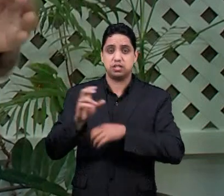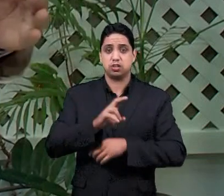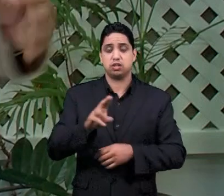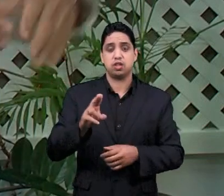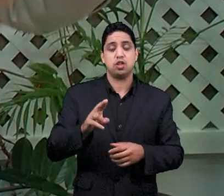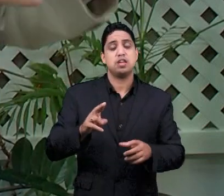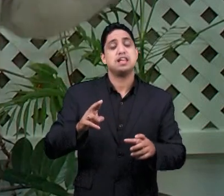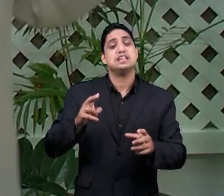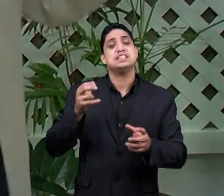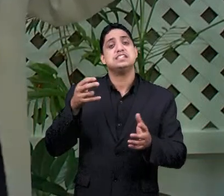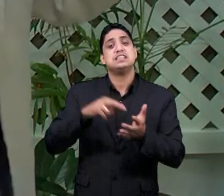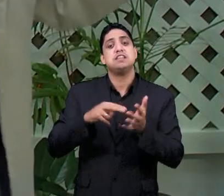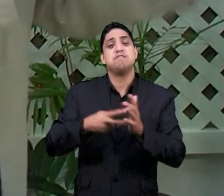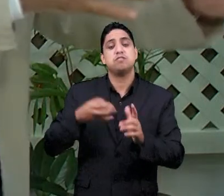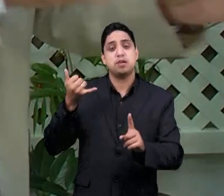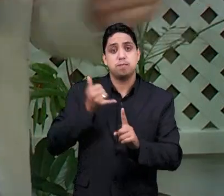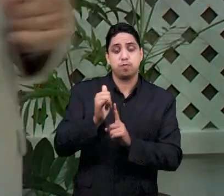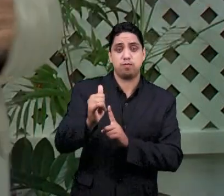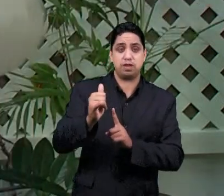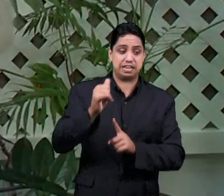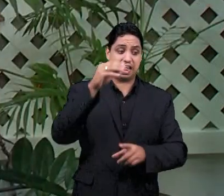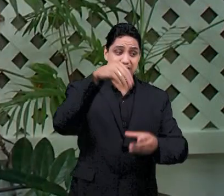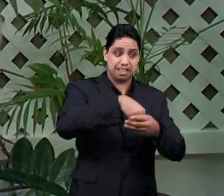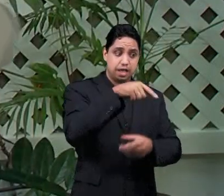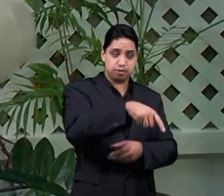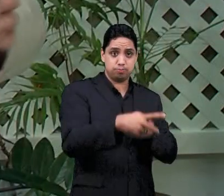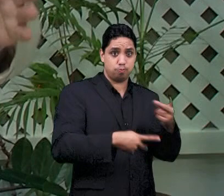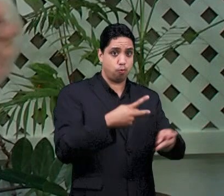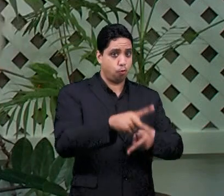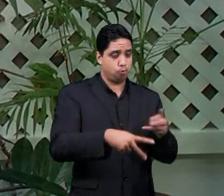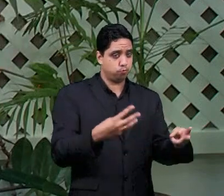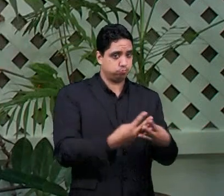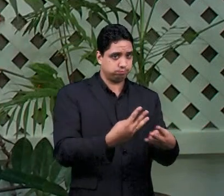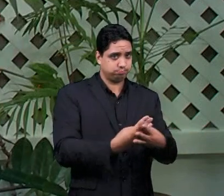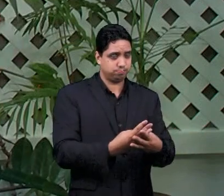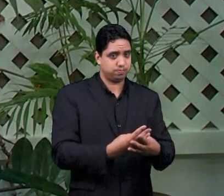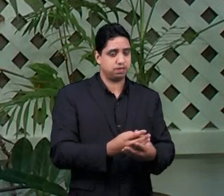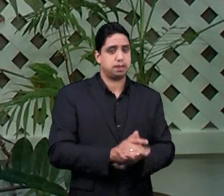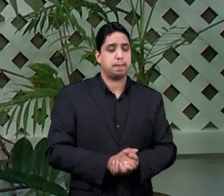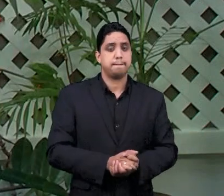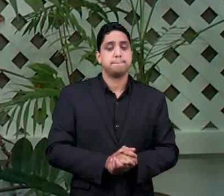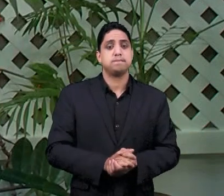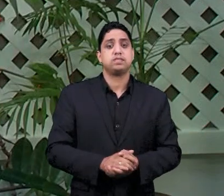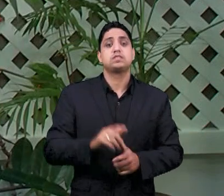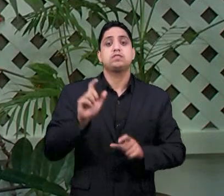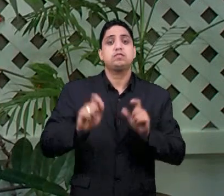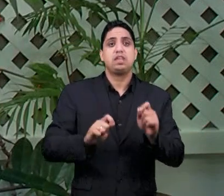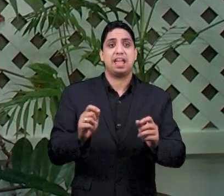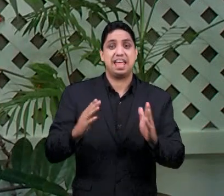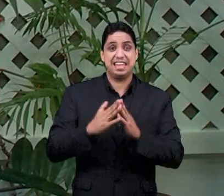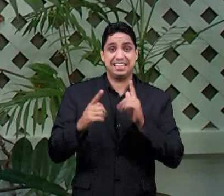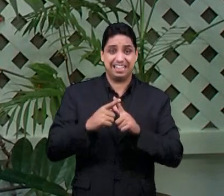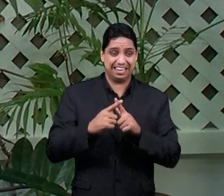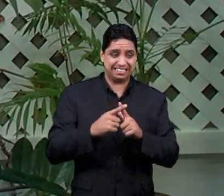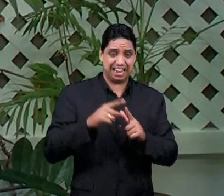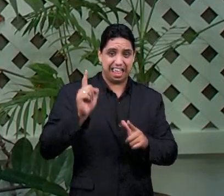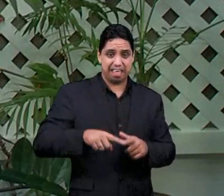figue, la figue, on parle de prophétique, ceux qui étaient en Israël. Donc, l'église